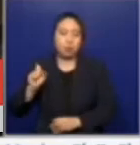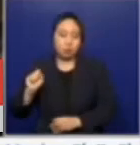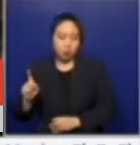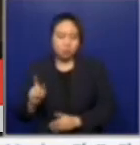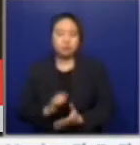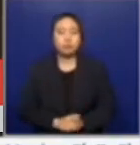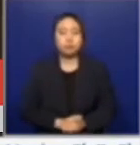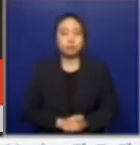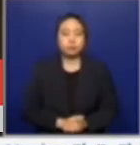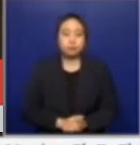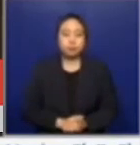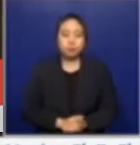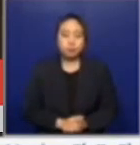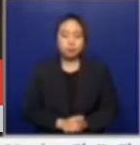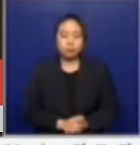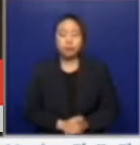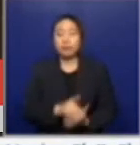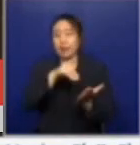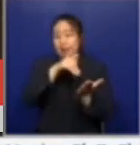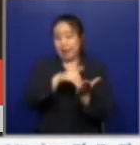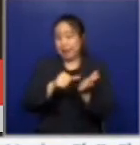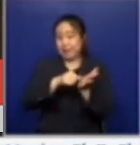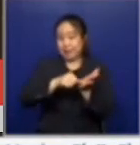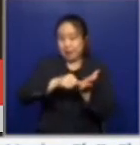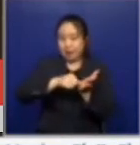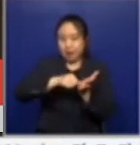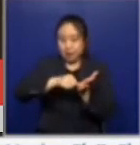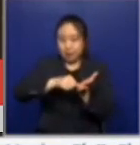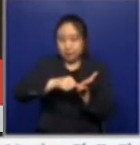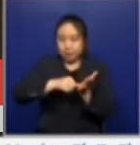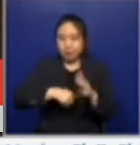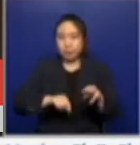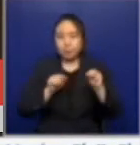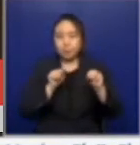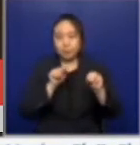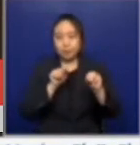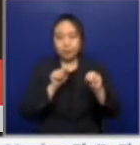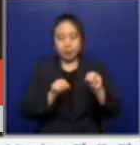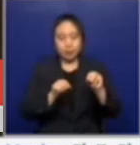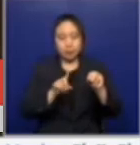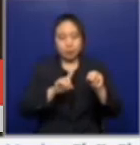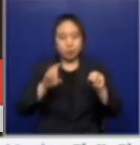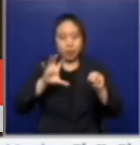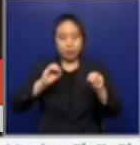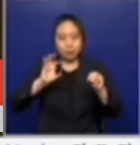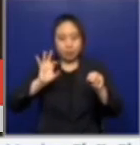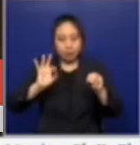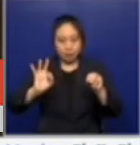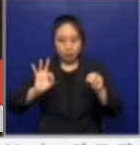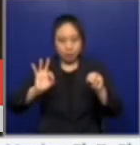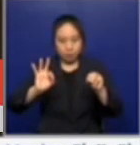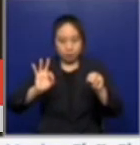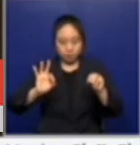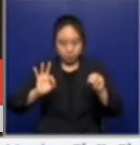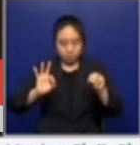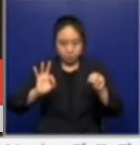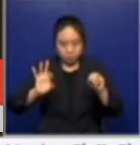การแก้ไขเพิ่มเติมมาตรา159และยกเลิกมาตรา